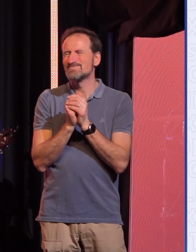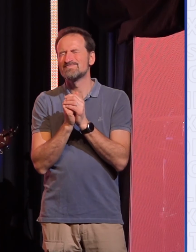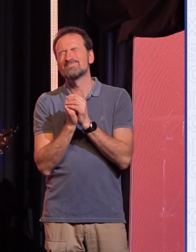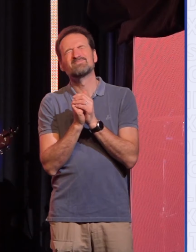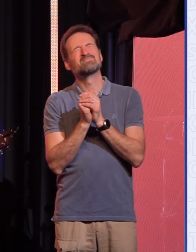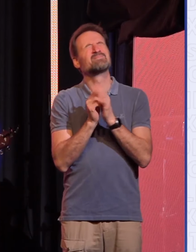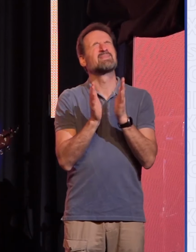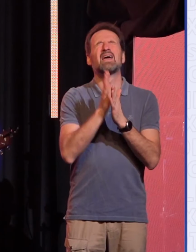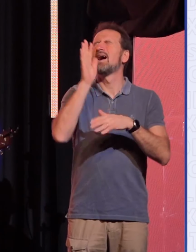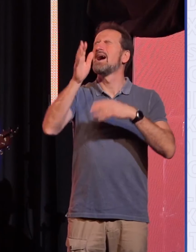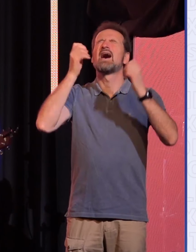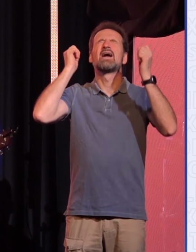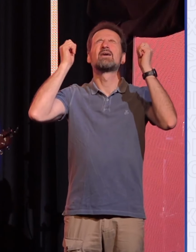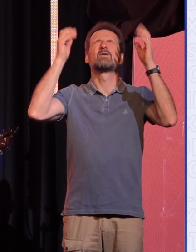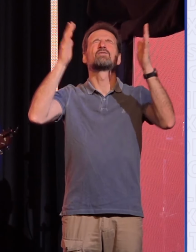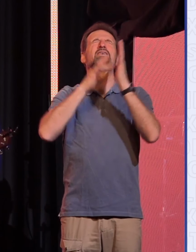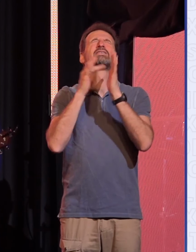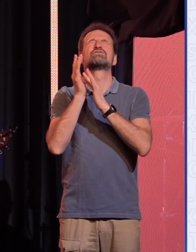Halleluja, Jesus.